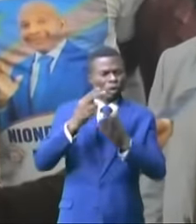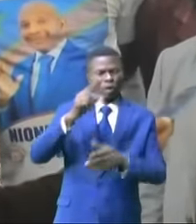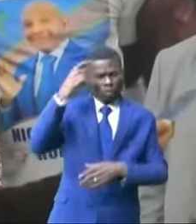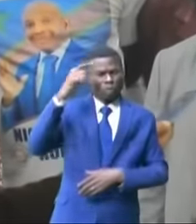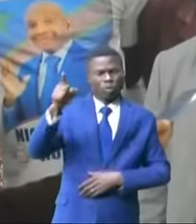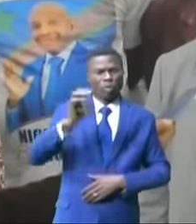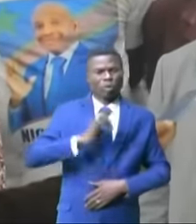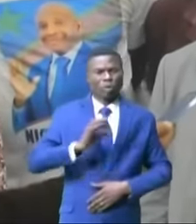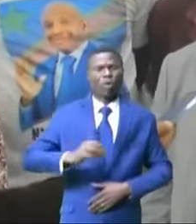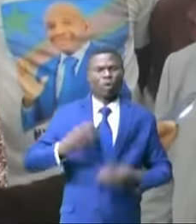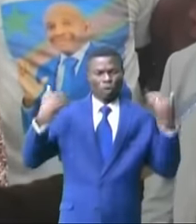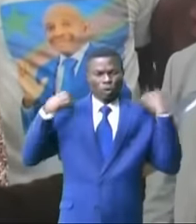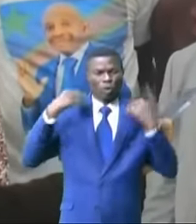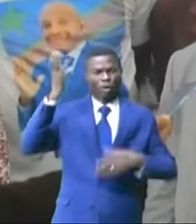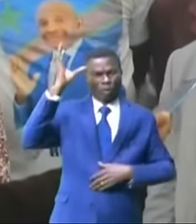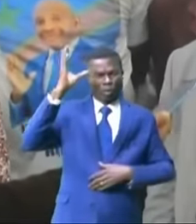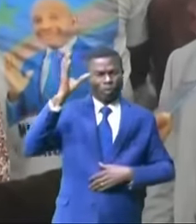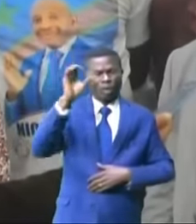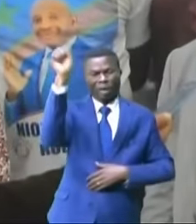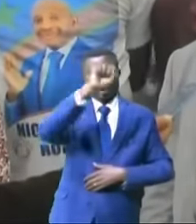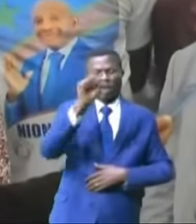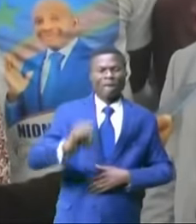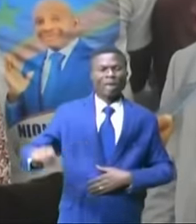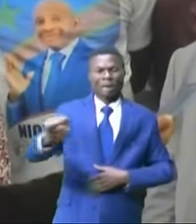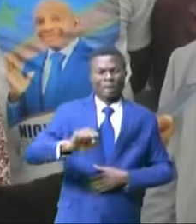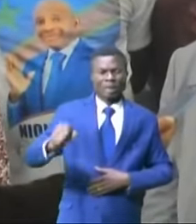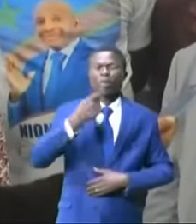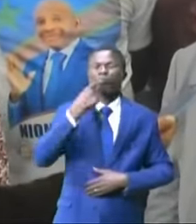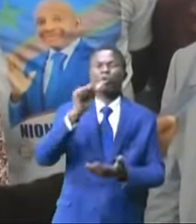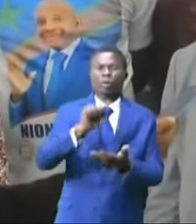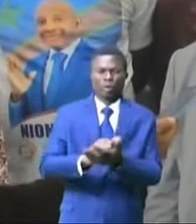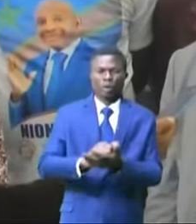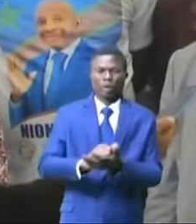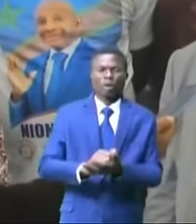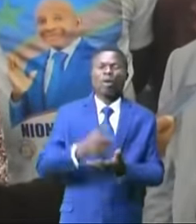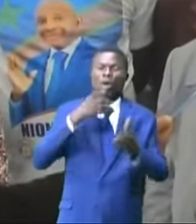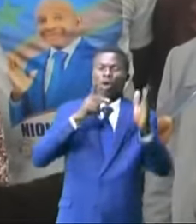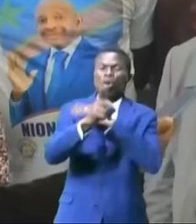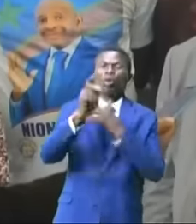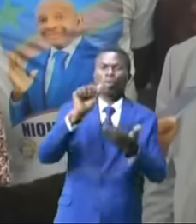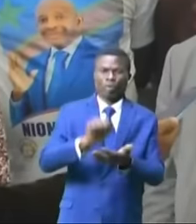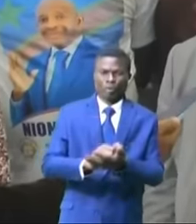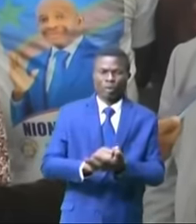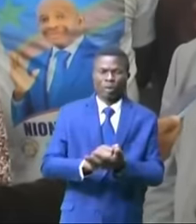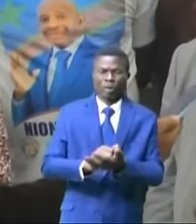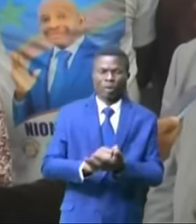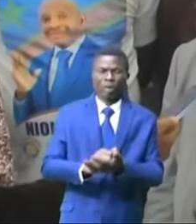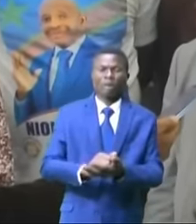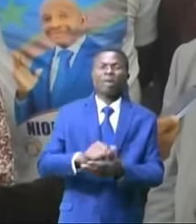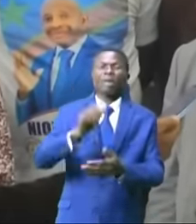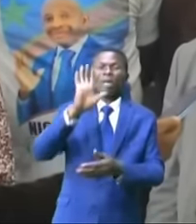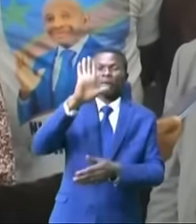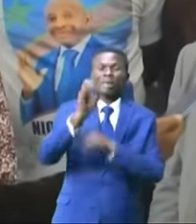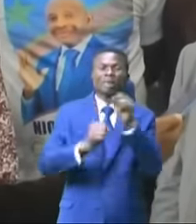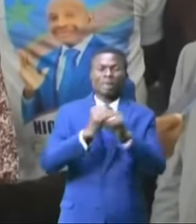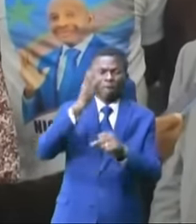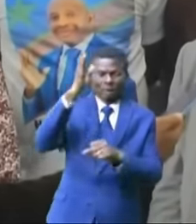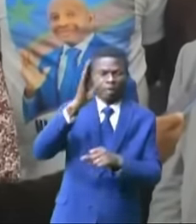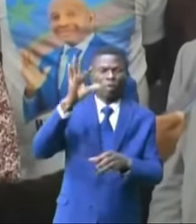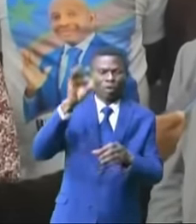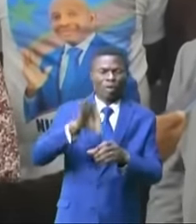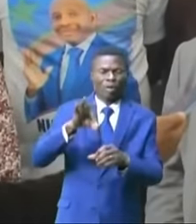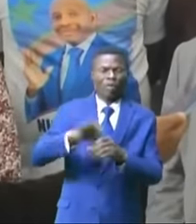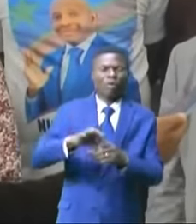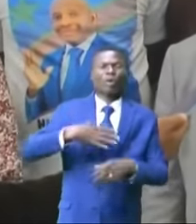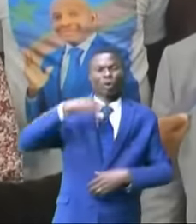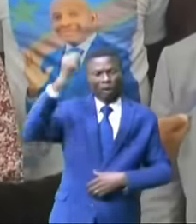Bissonde, ma coutumier, il y a secteur de la mer, tu prononces, tu prophétises, tu que mandat, oyo a quoi jouer. Parce